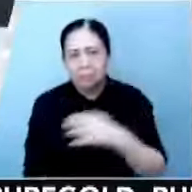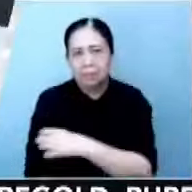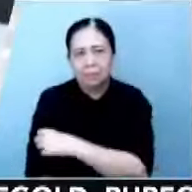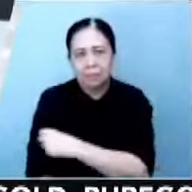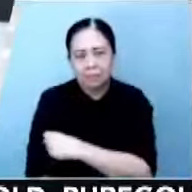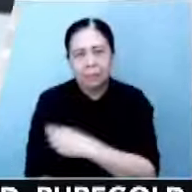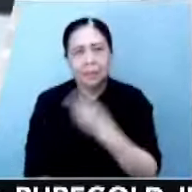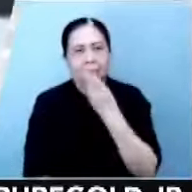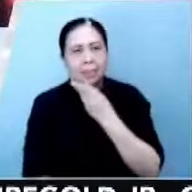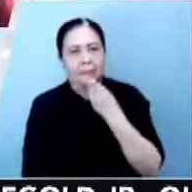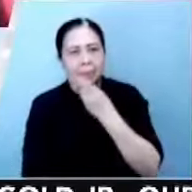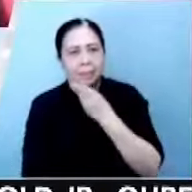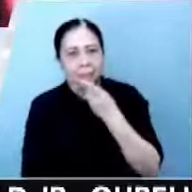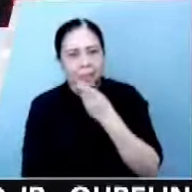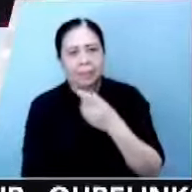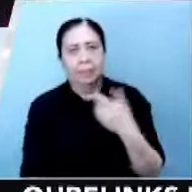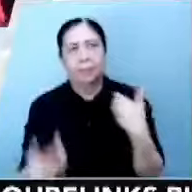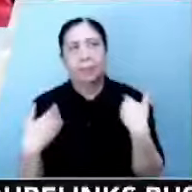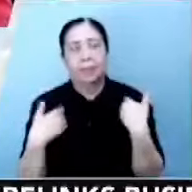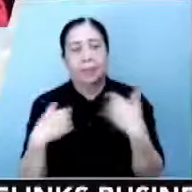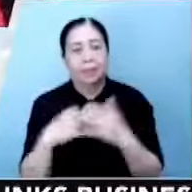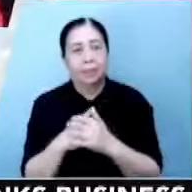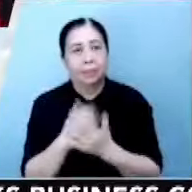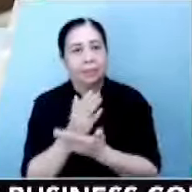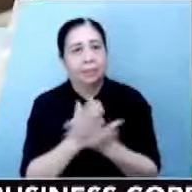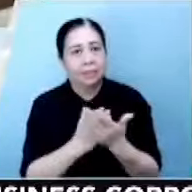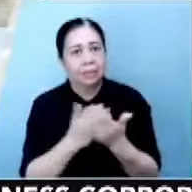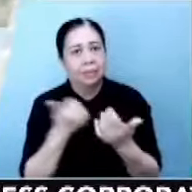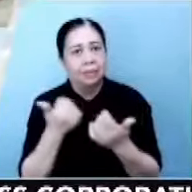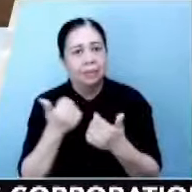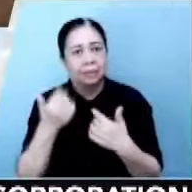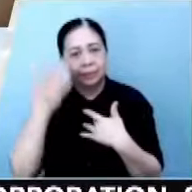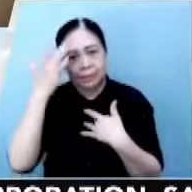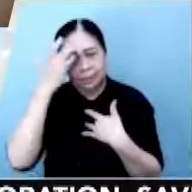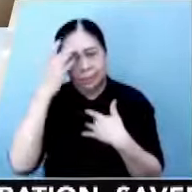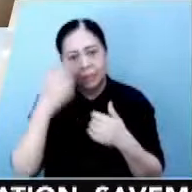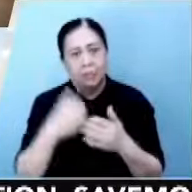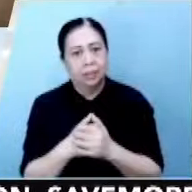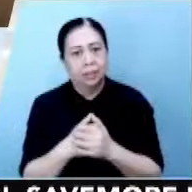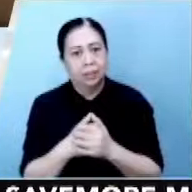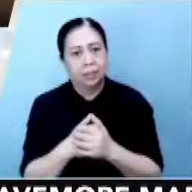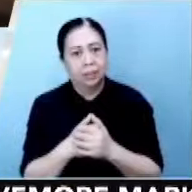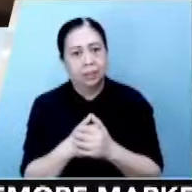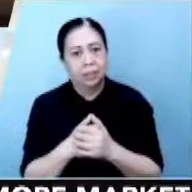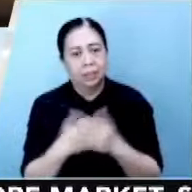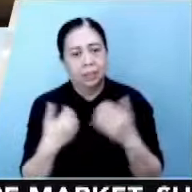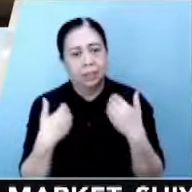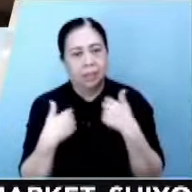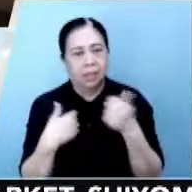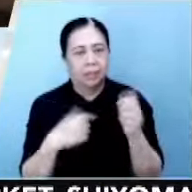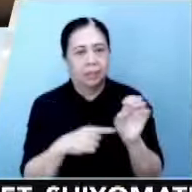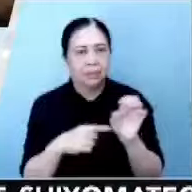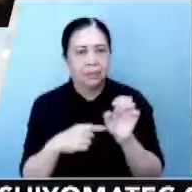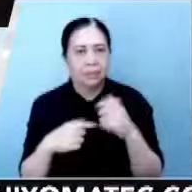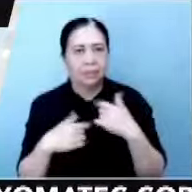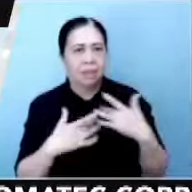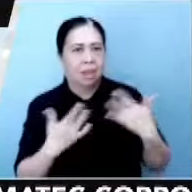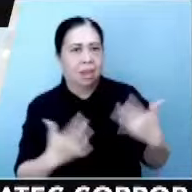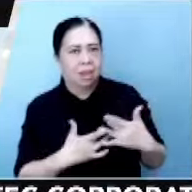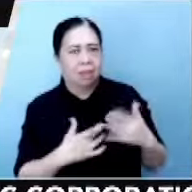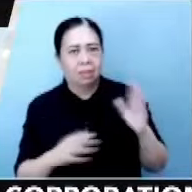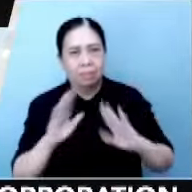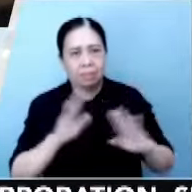diabetes, tapos meron din tayong mga ibang complicated cases na yung mga may mga comorbidity na may mga sakit sa puso,